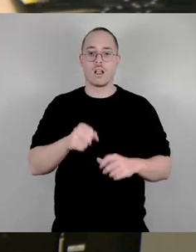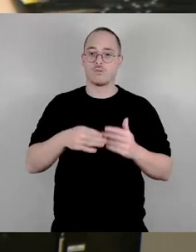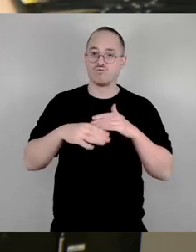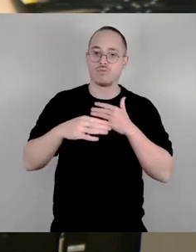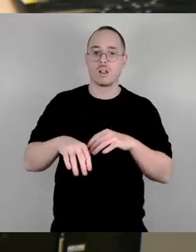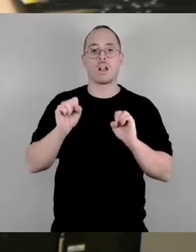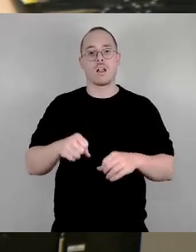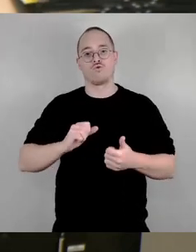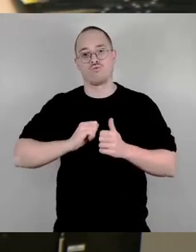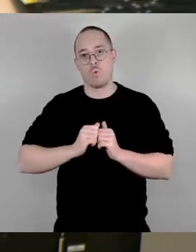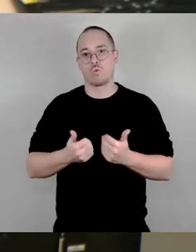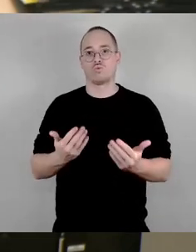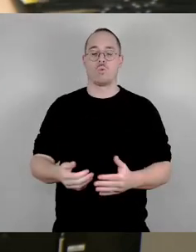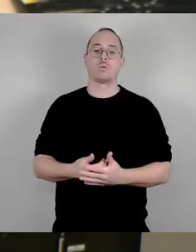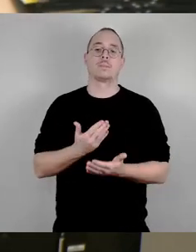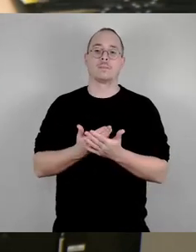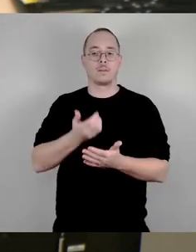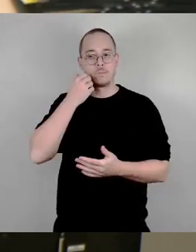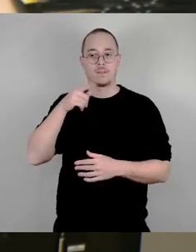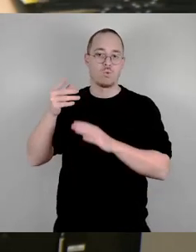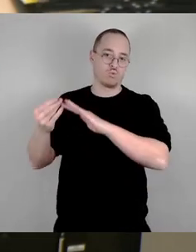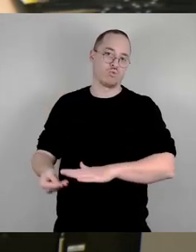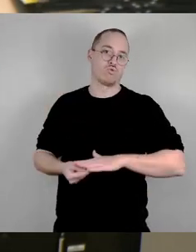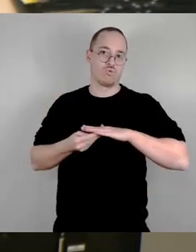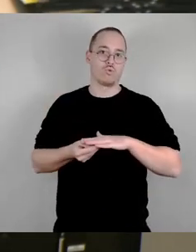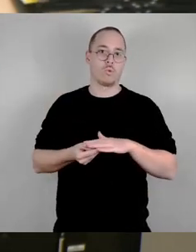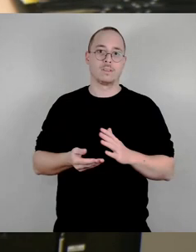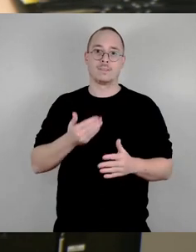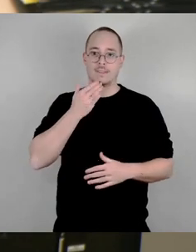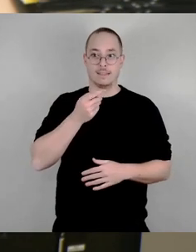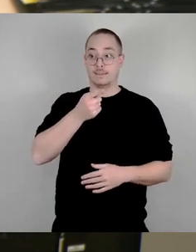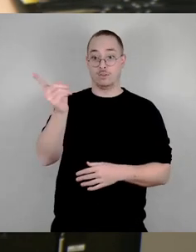Unterstützung dann und auch vielen Dank schon mal auch für die Zustimmung, die hier schon signalisiert worden ist.